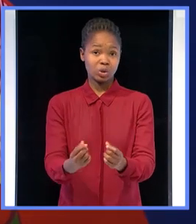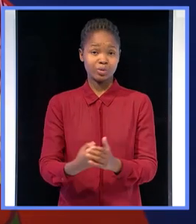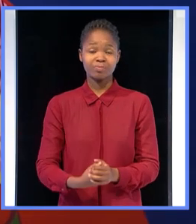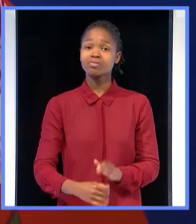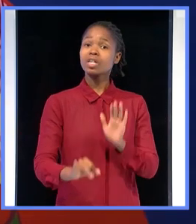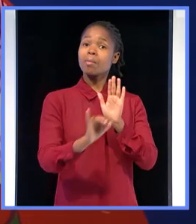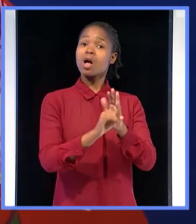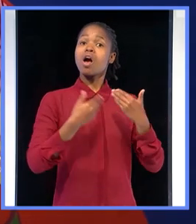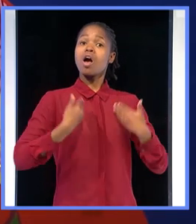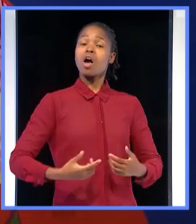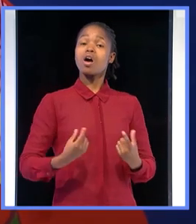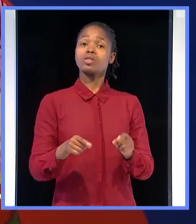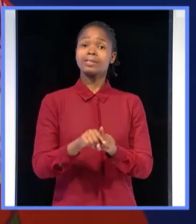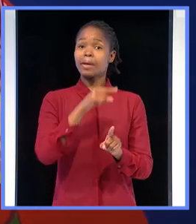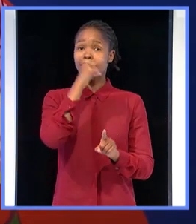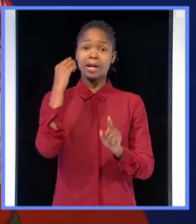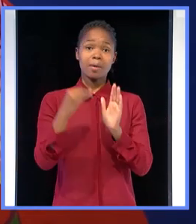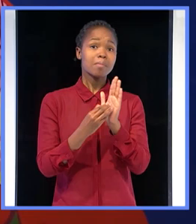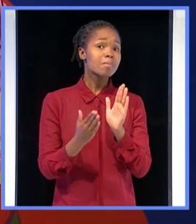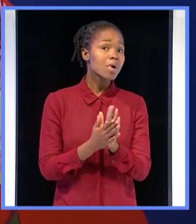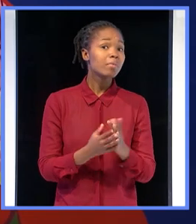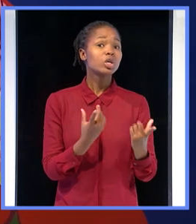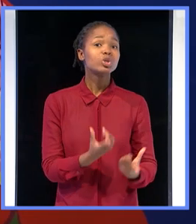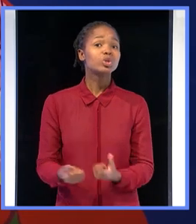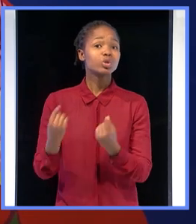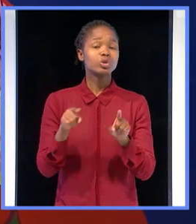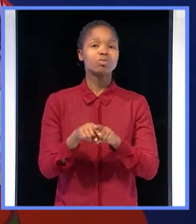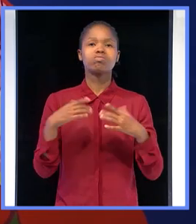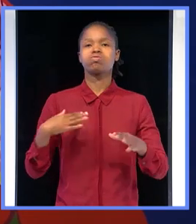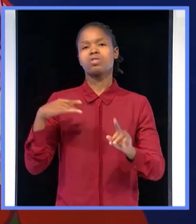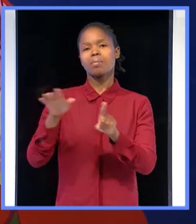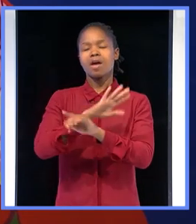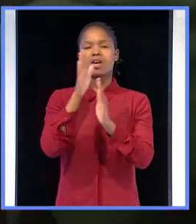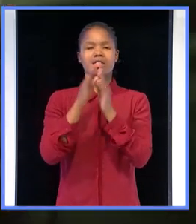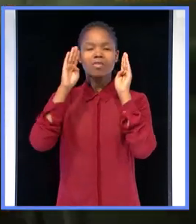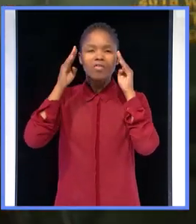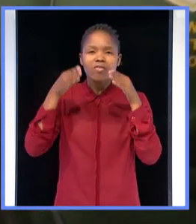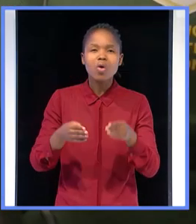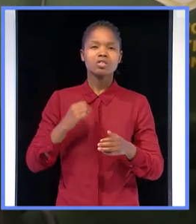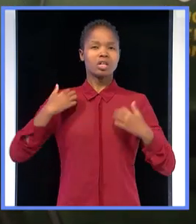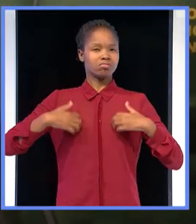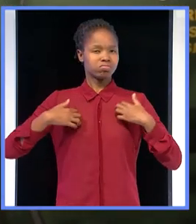rare oogsiekte met die naam van Stargardt. Jou middelvisie is heeltemal blind, so jy het glad nie 'n fokuspunt nie.